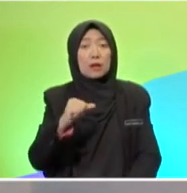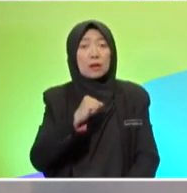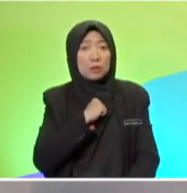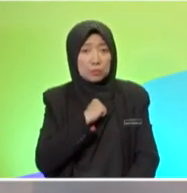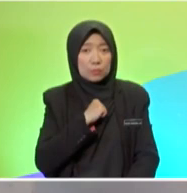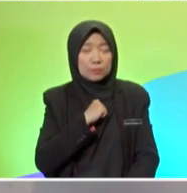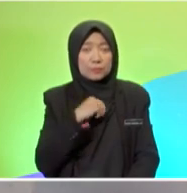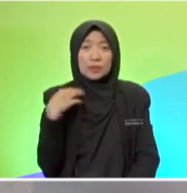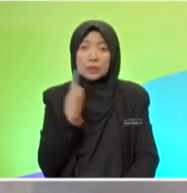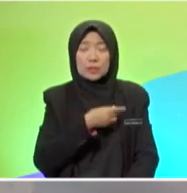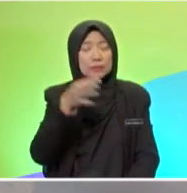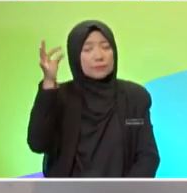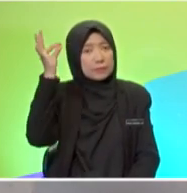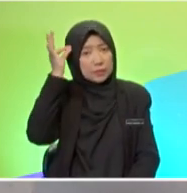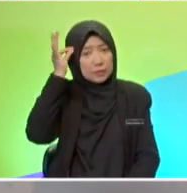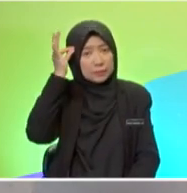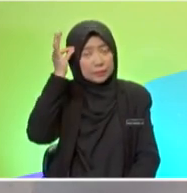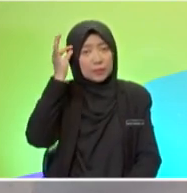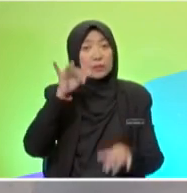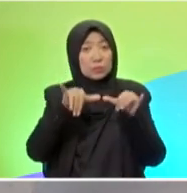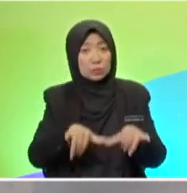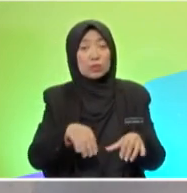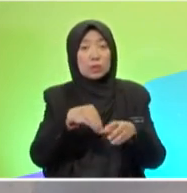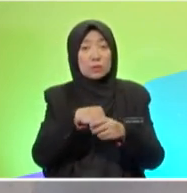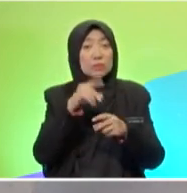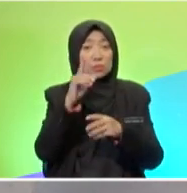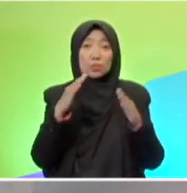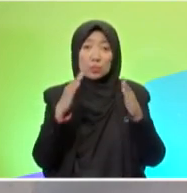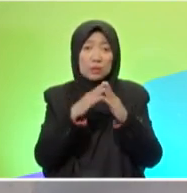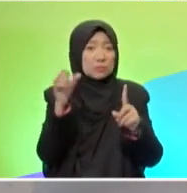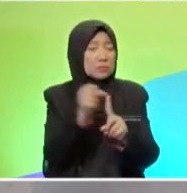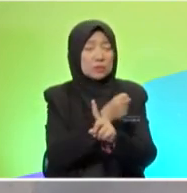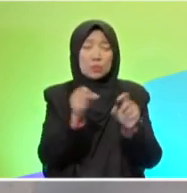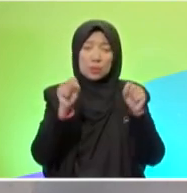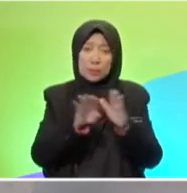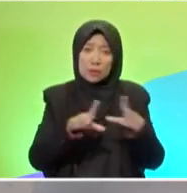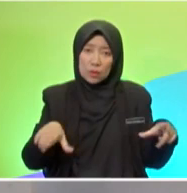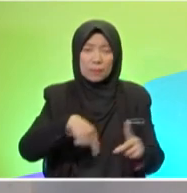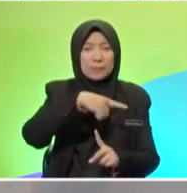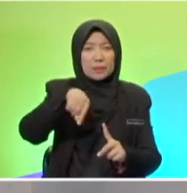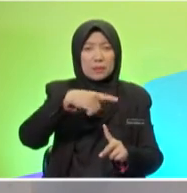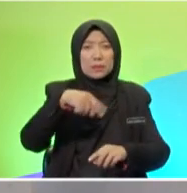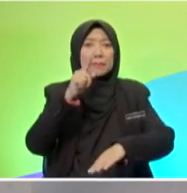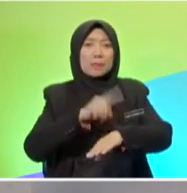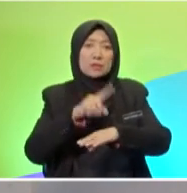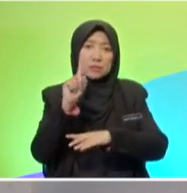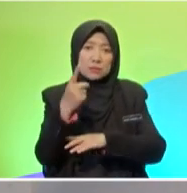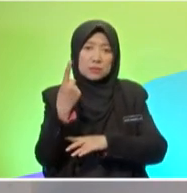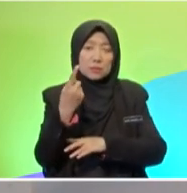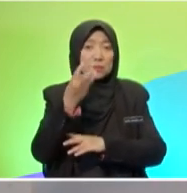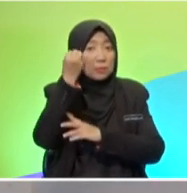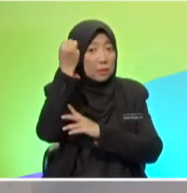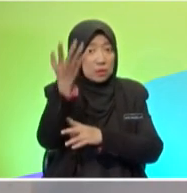tuh fikih kita duduk adalah satu rumah pendarahan itu boleh berlaku pada benda-benda masa jadi kita kenal maklumkan